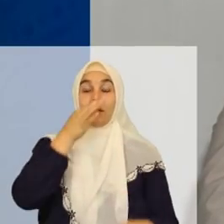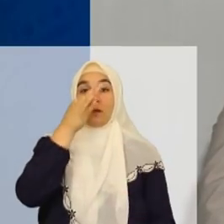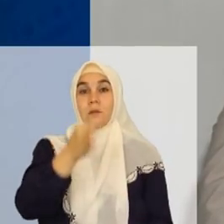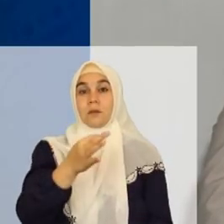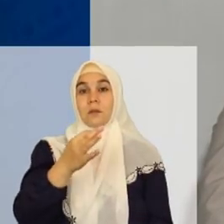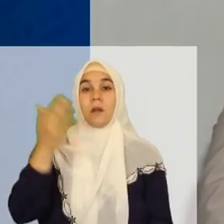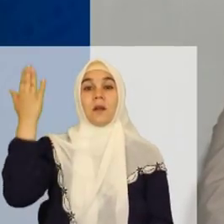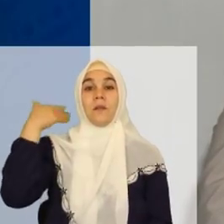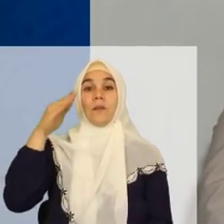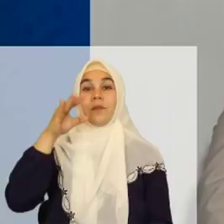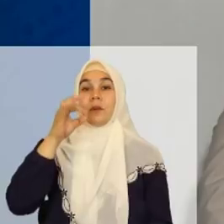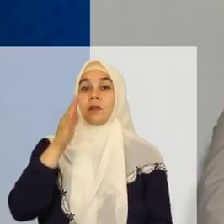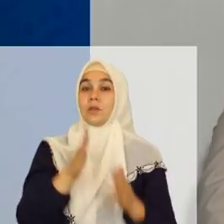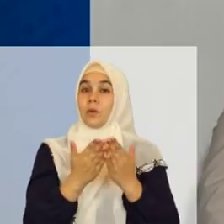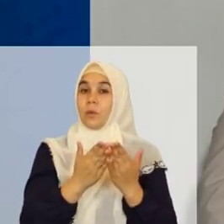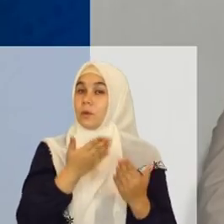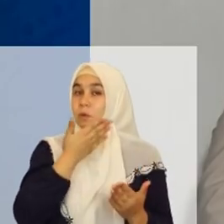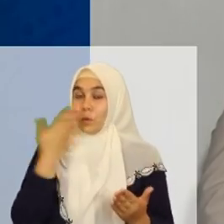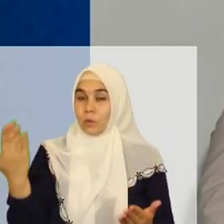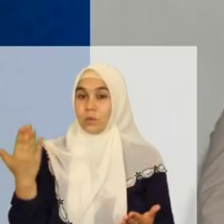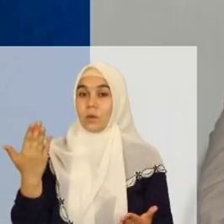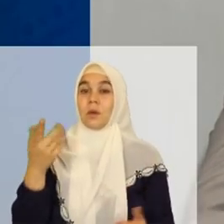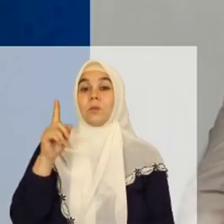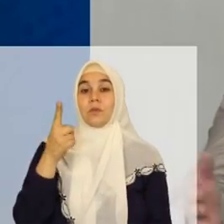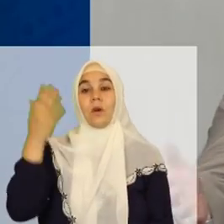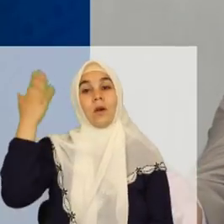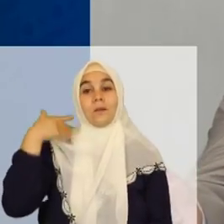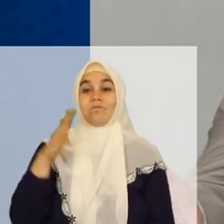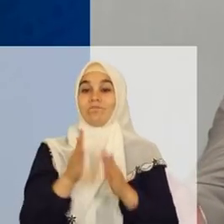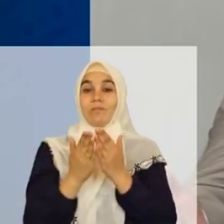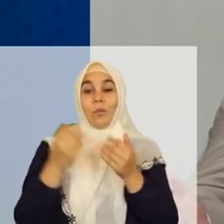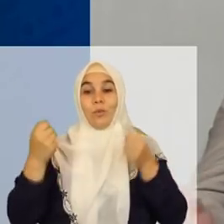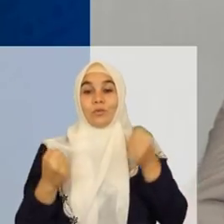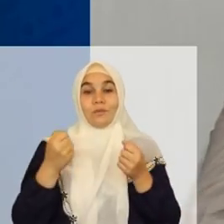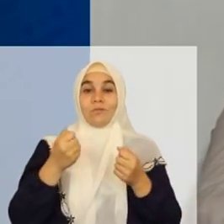to'g'risida eski fiqh kitoblarida ko'rsatma yo'q, chunki u vaqtda bu narsa bo'lmagan.